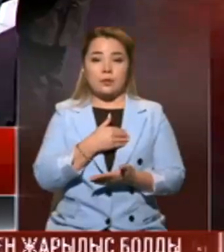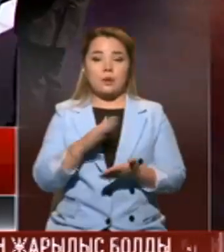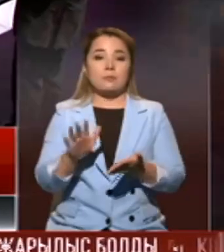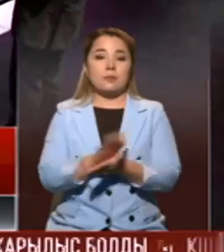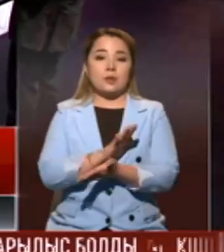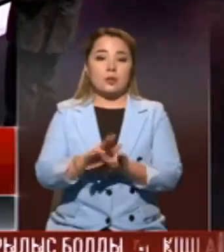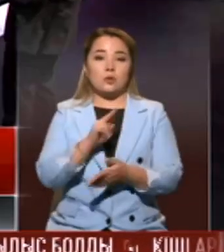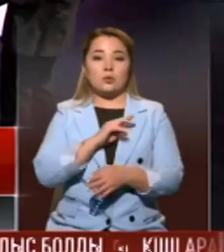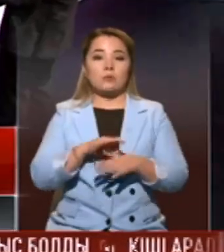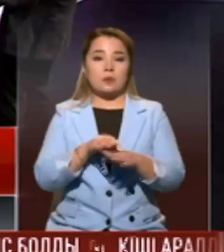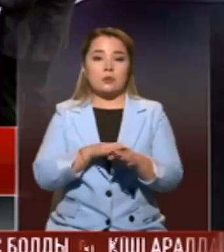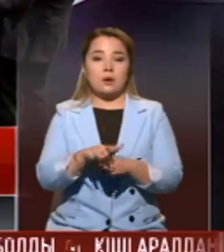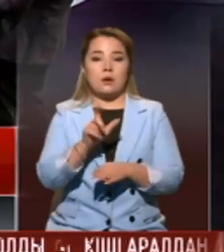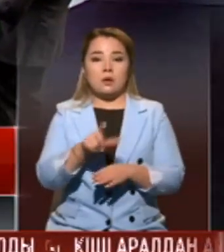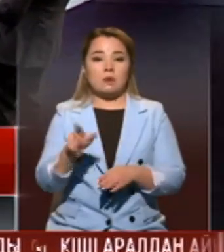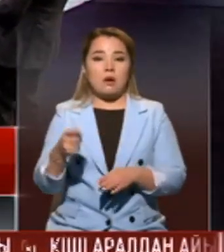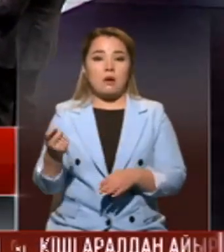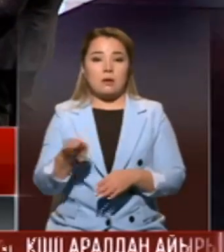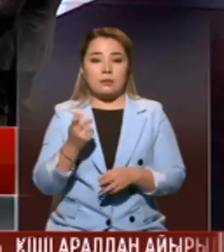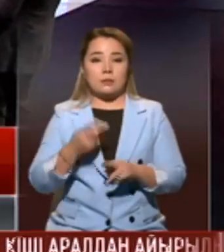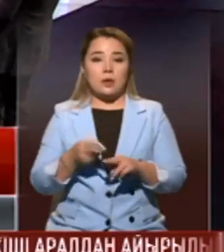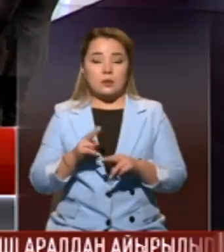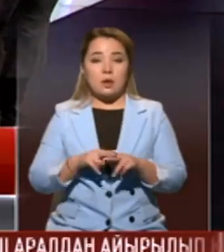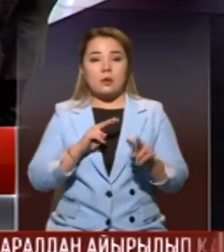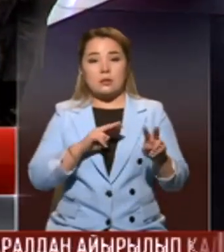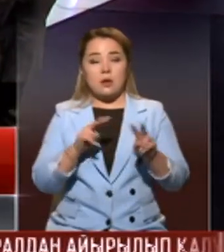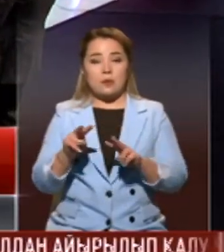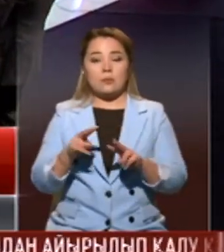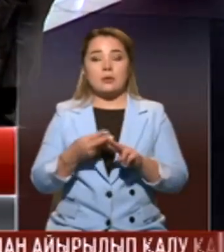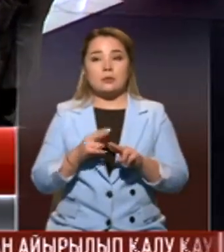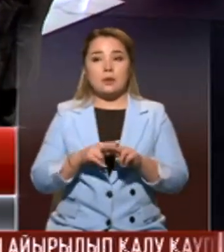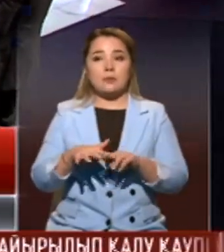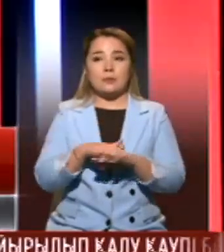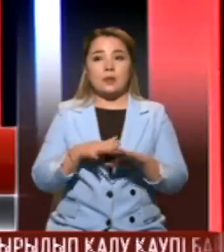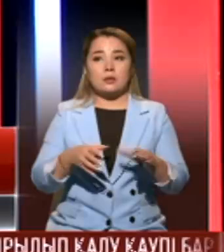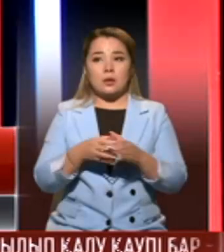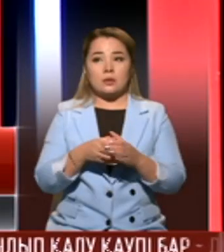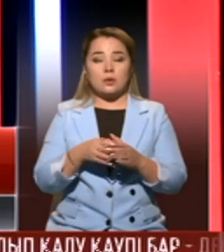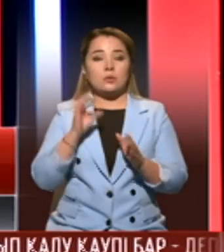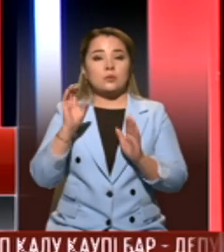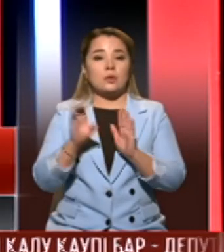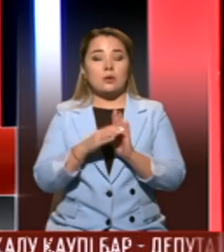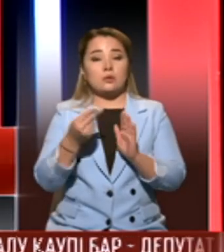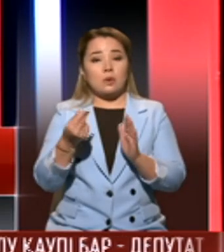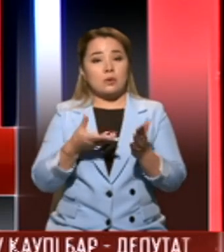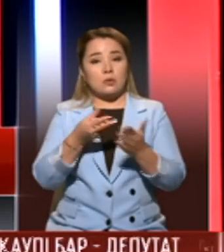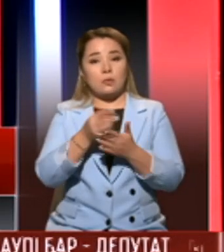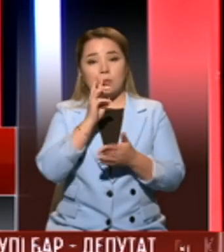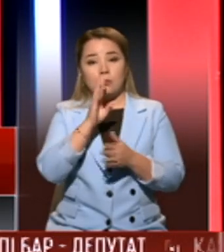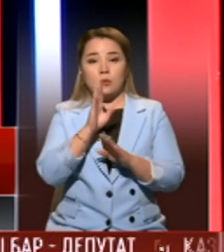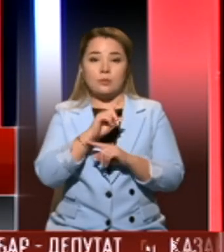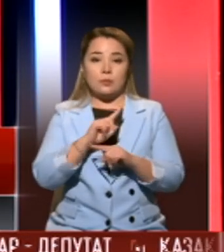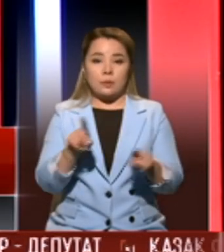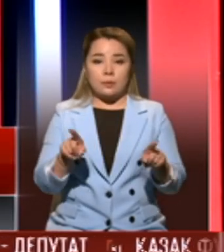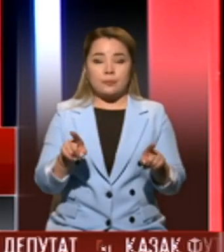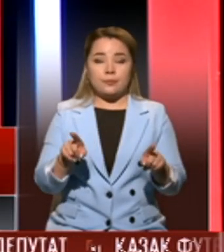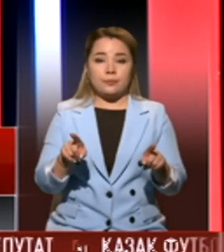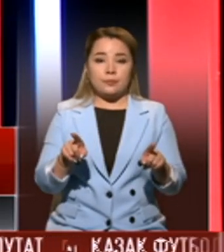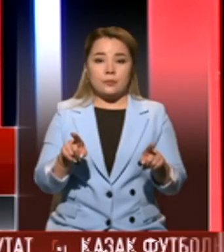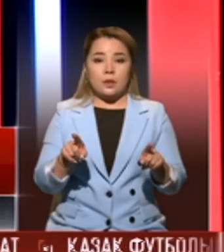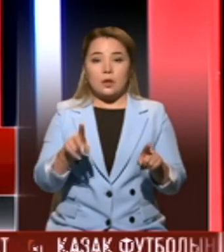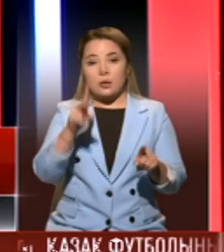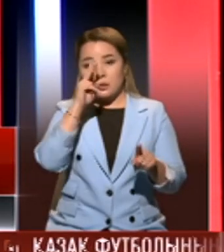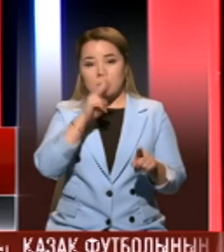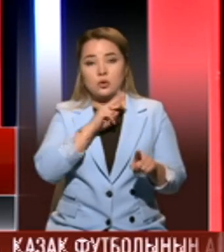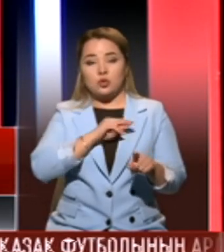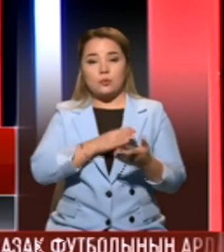тегін жүгіре беретін азаматтар аз ғой. Тәуелсіз бақылаушыларға Нұргелді мырза, ақша төлене ме? Екі ай